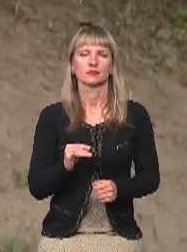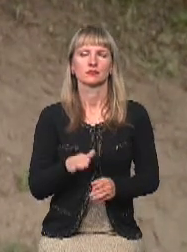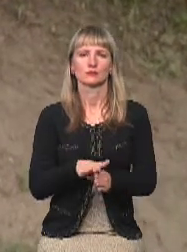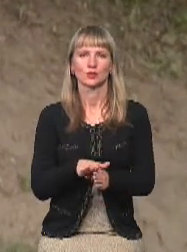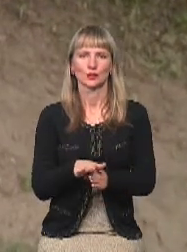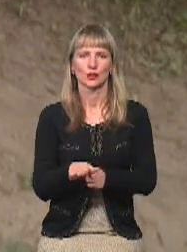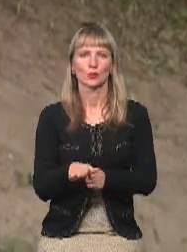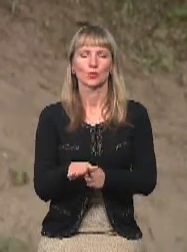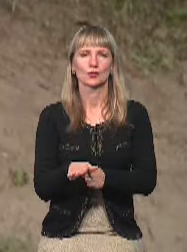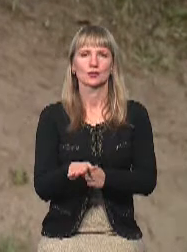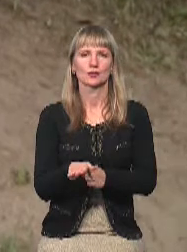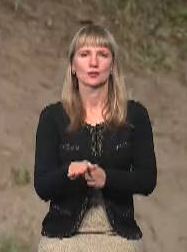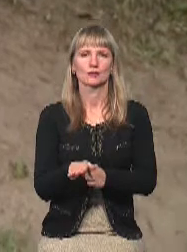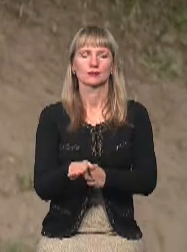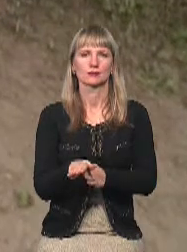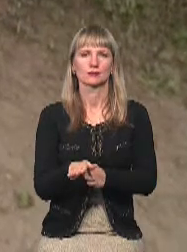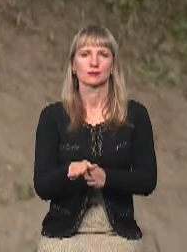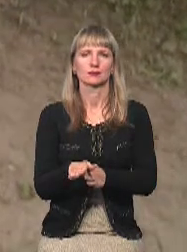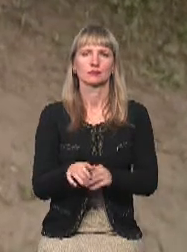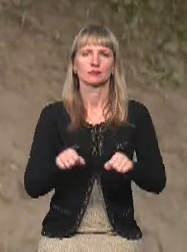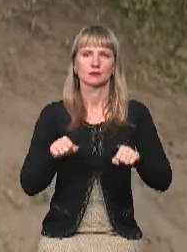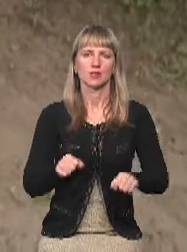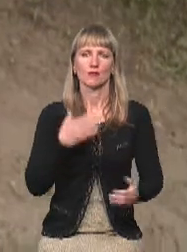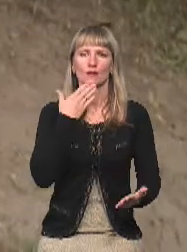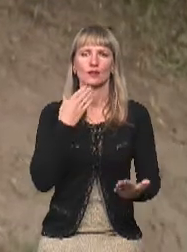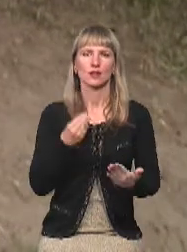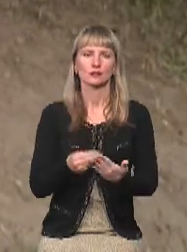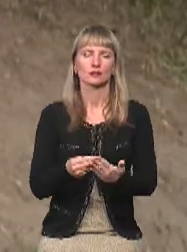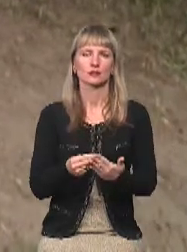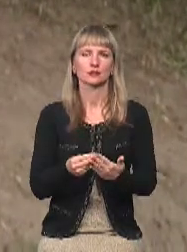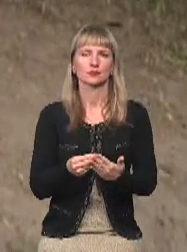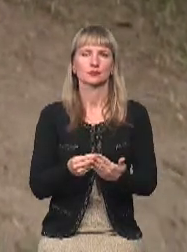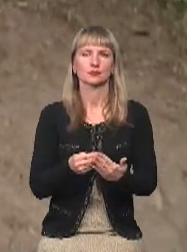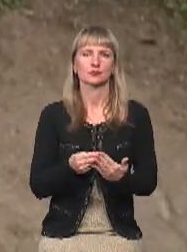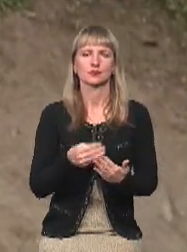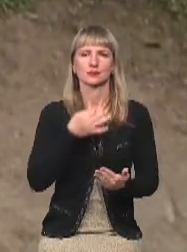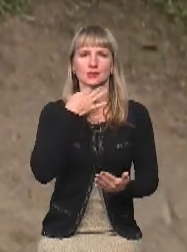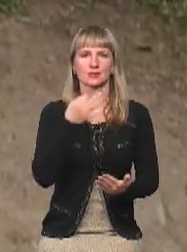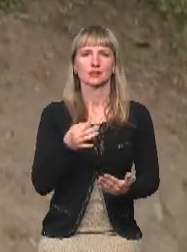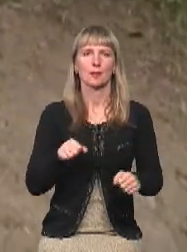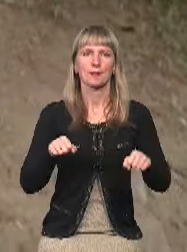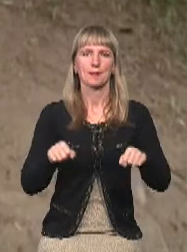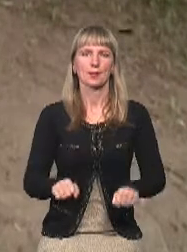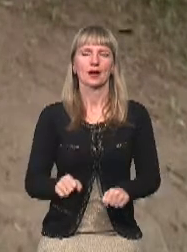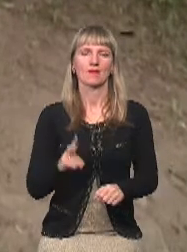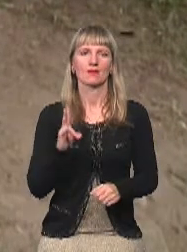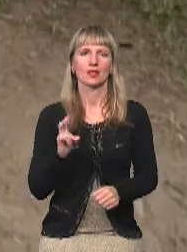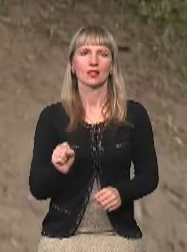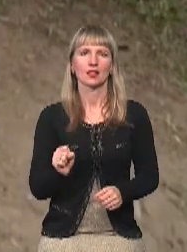дотримуються права власності, нам скажемо, право на